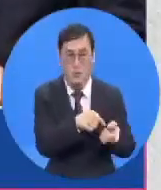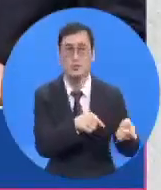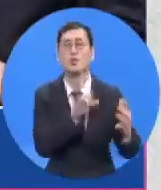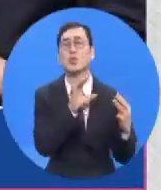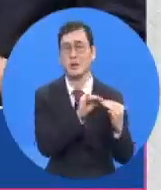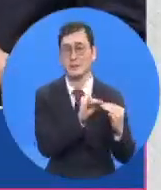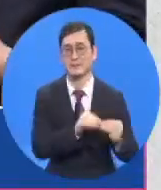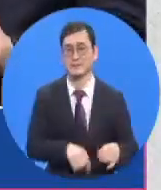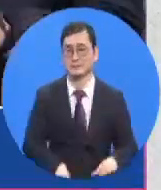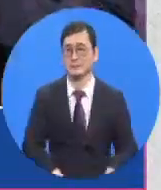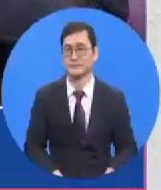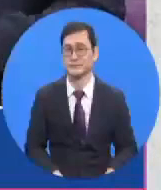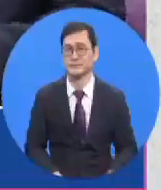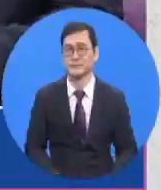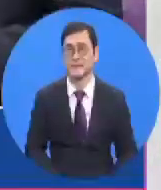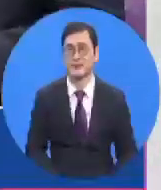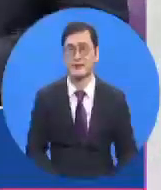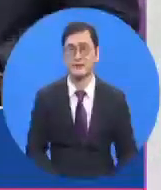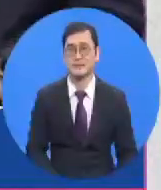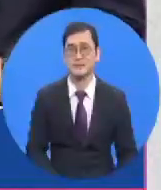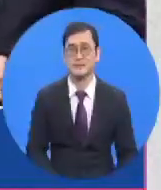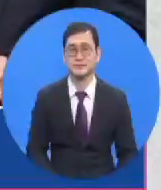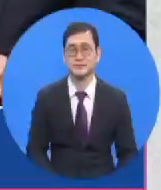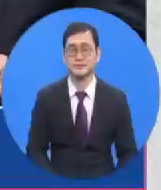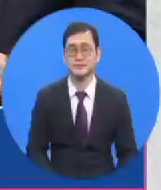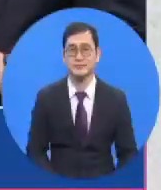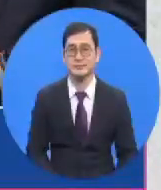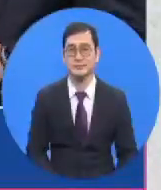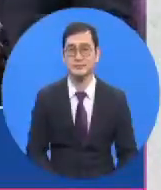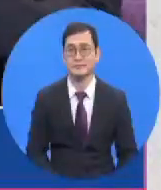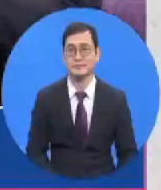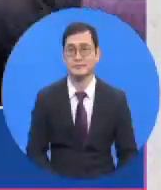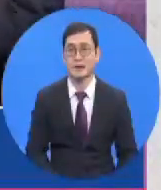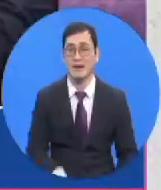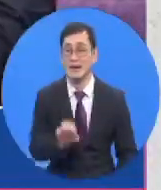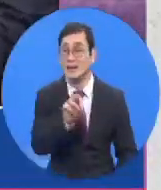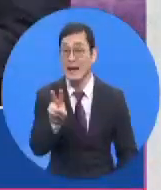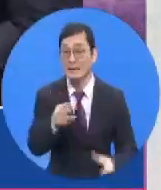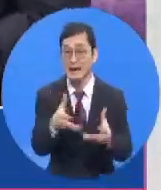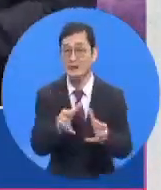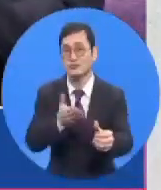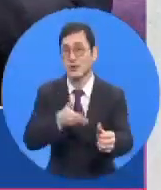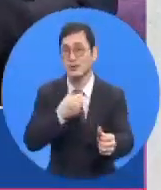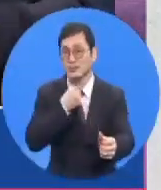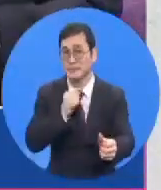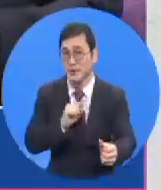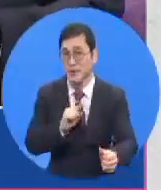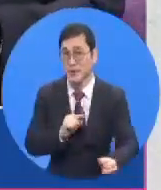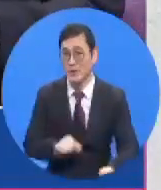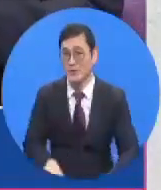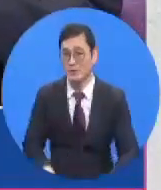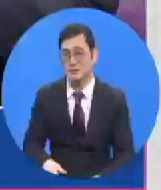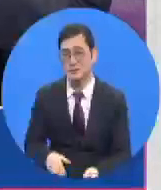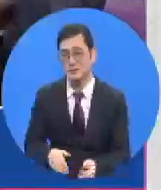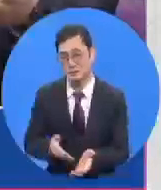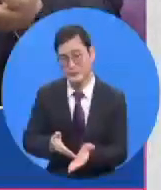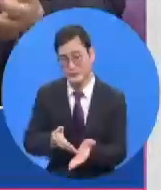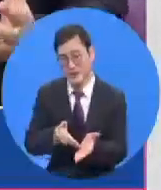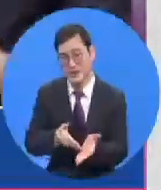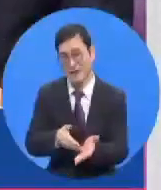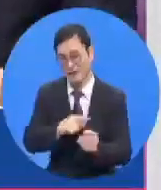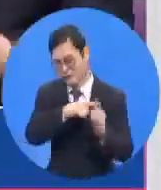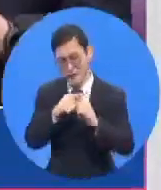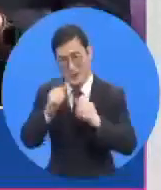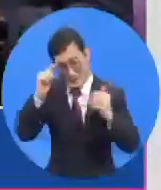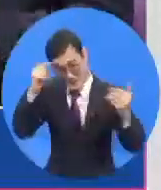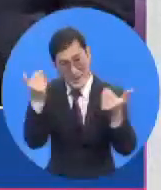생각이 그러니까 야당에도 좀 부탁을 드리고 싶은 것은 뭐 하자고 하면 이렇게 이유를 대서 뭐 반대하시고